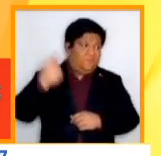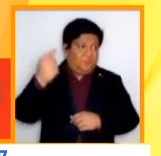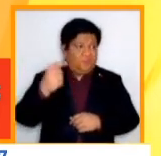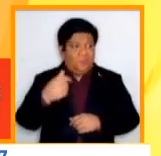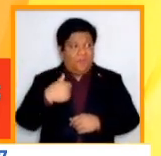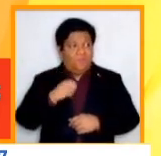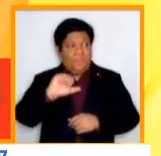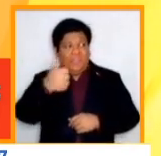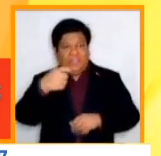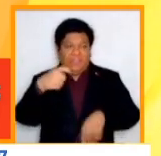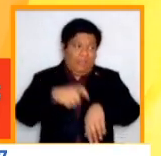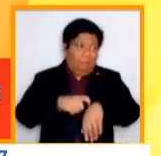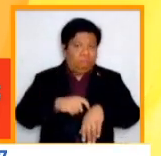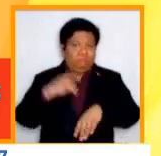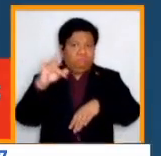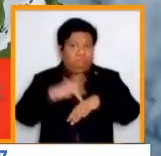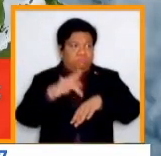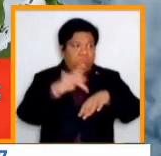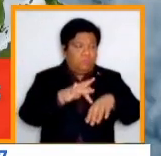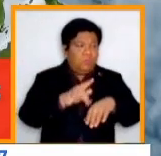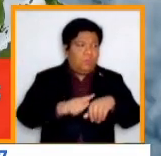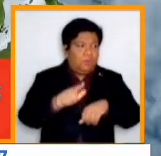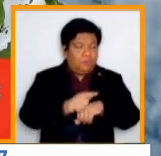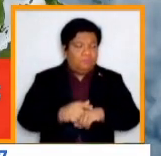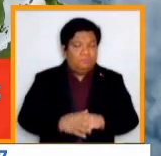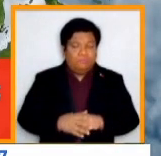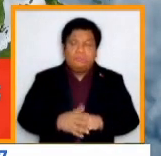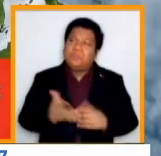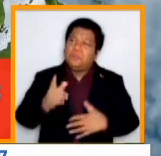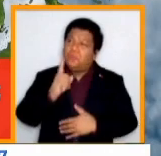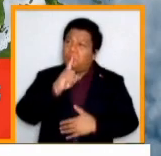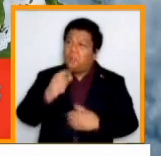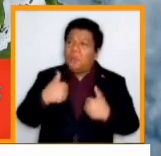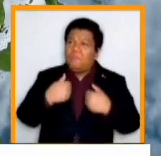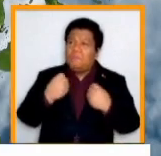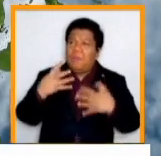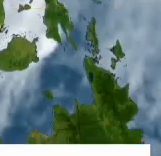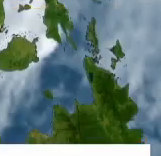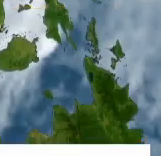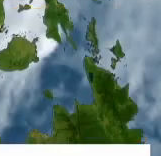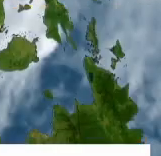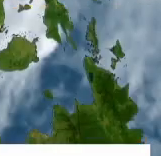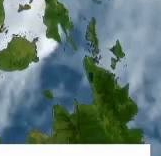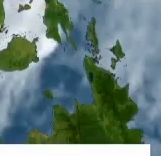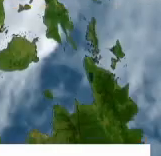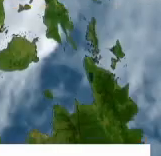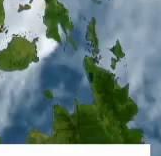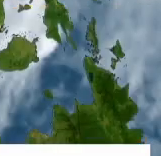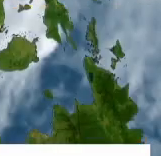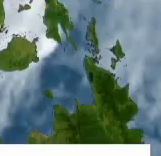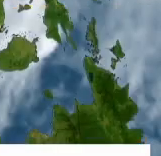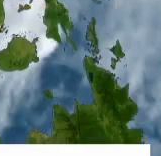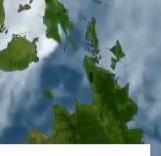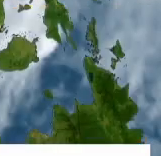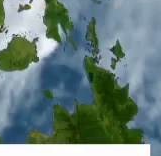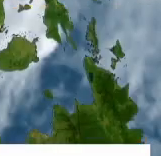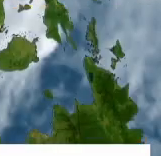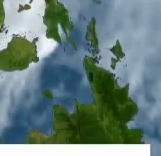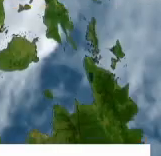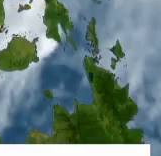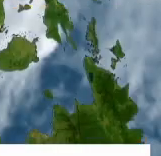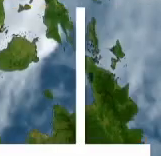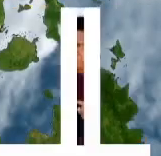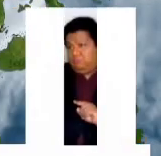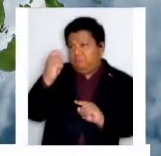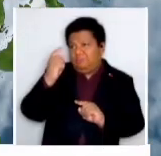bagyo rin na nagkaroon ng multiple landfall scenario, no? Basta ang bagyo tumama dito sa central part ng ating bansa sa Visayas area. Patalon-talo